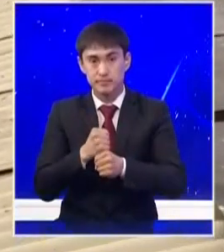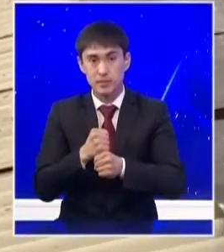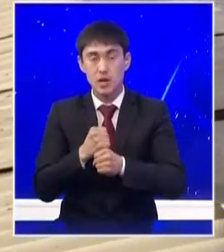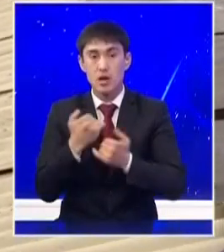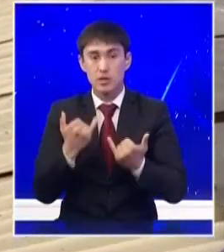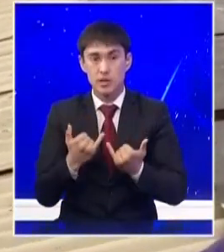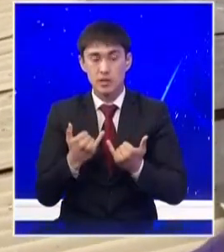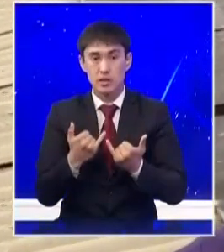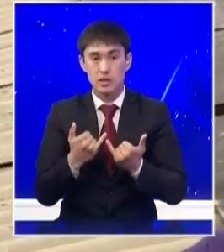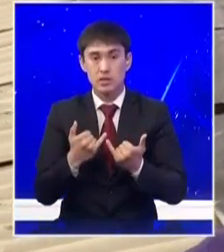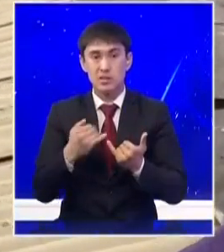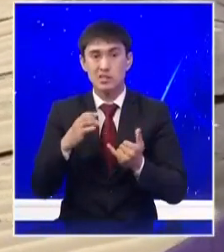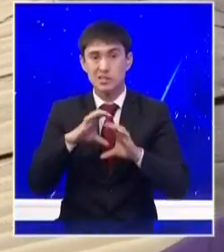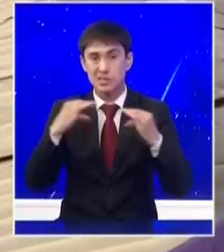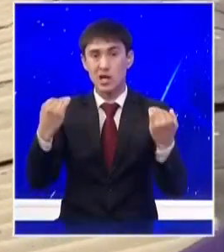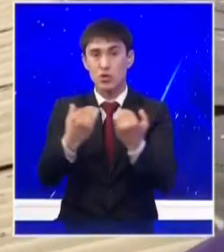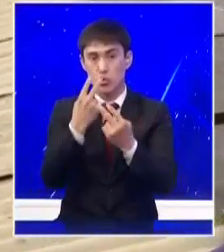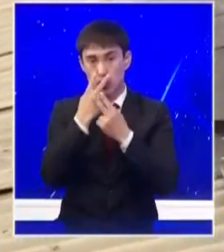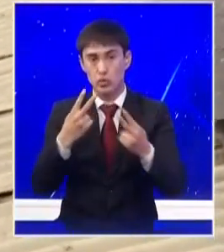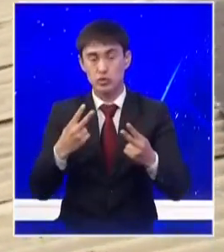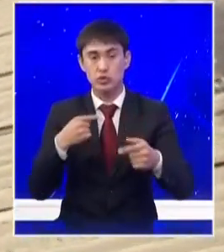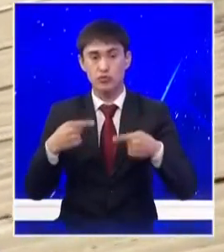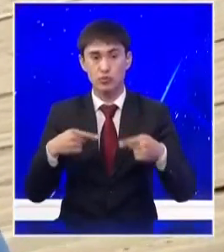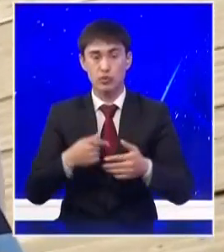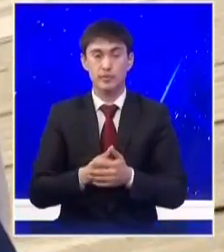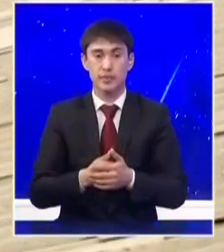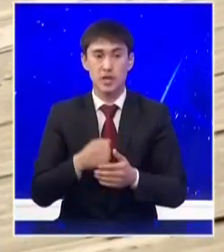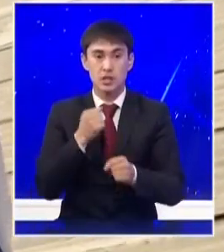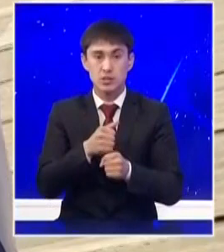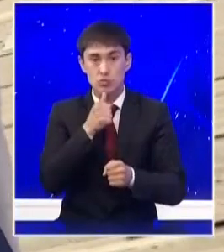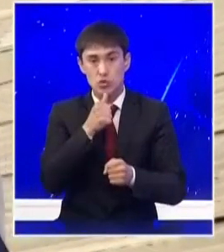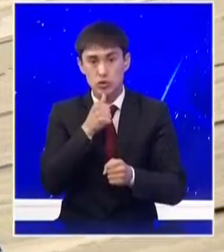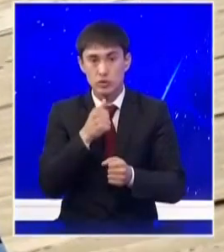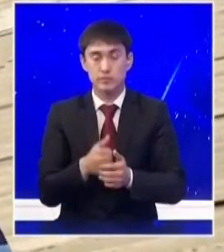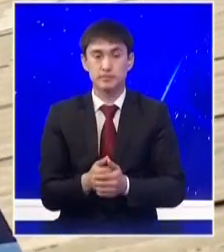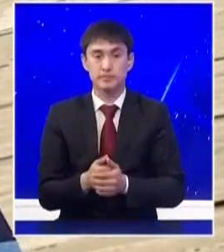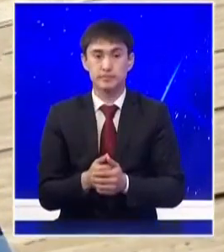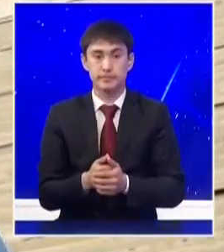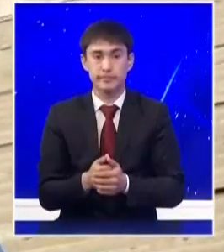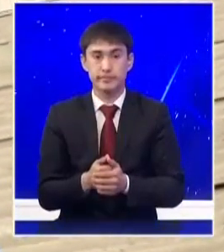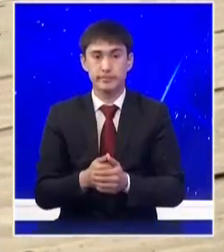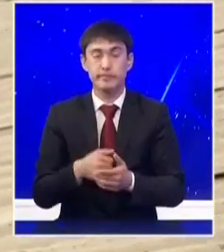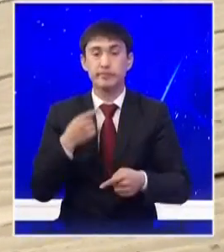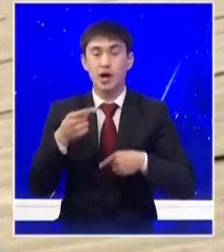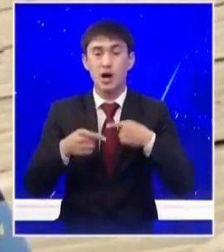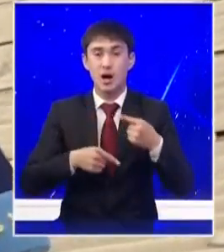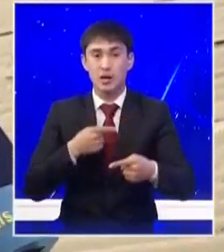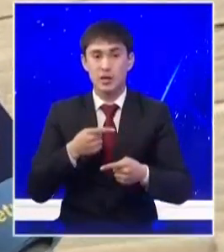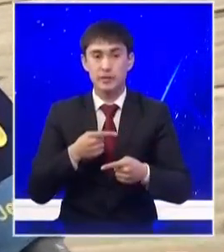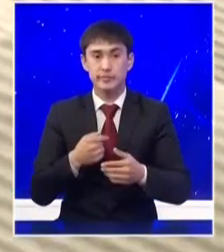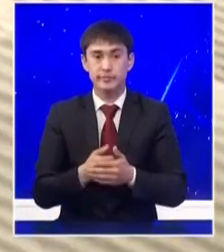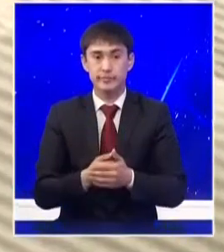Енді мына жақта стадион өздеріңіз көріп тұрғандай. Жасап көрдік қолдан келгенше енді ары қарай мынау енді